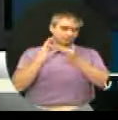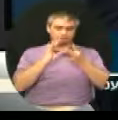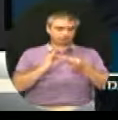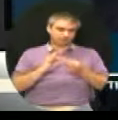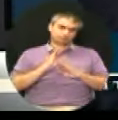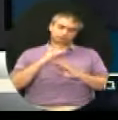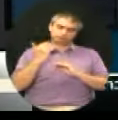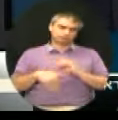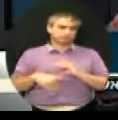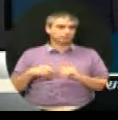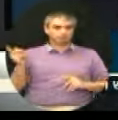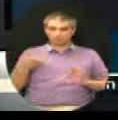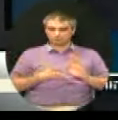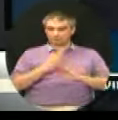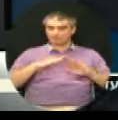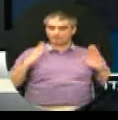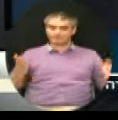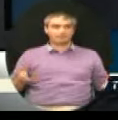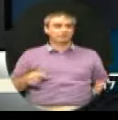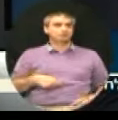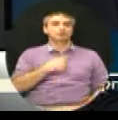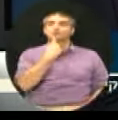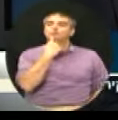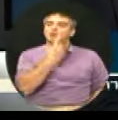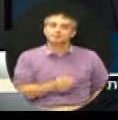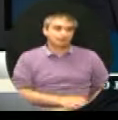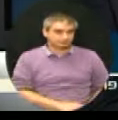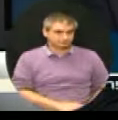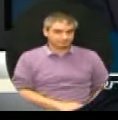משפטים, ובזה זה נגמר. ואז הוא יוצא לבמה, והוא אומר